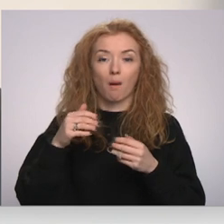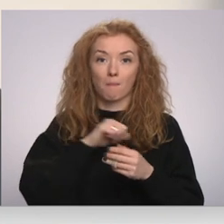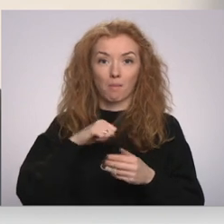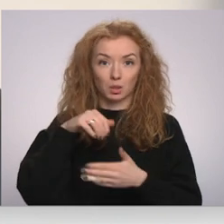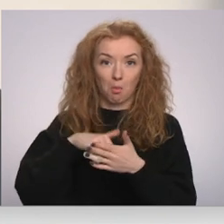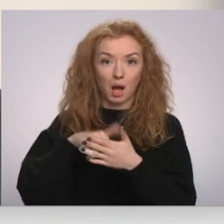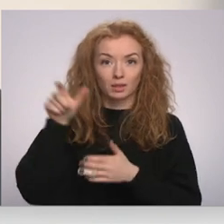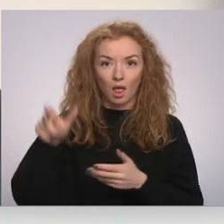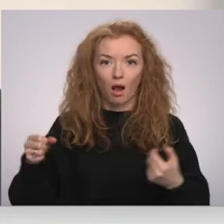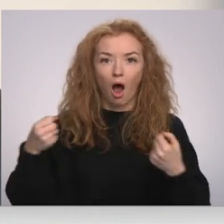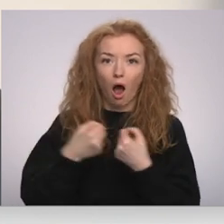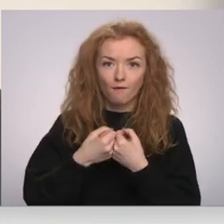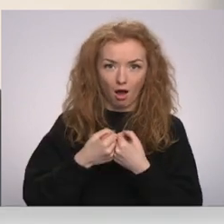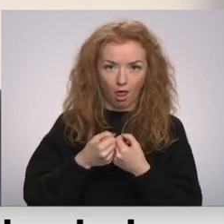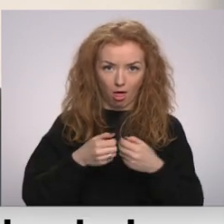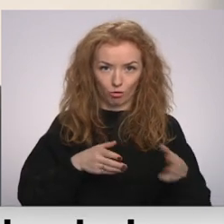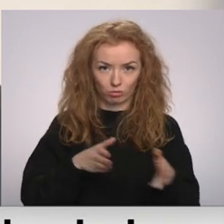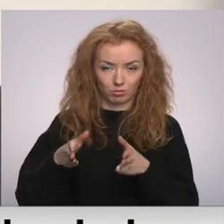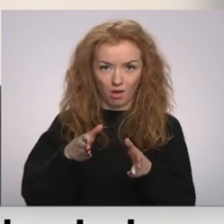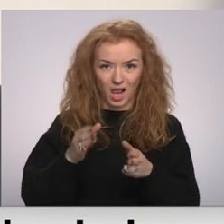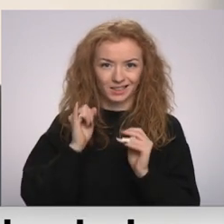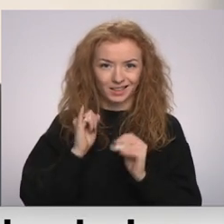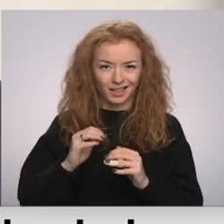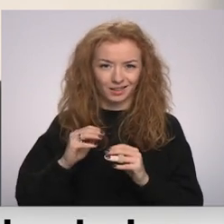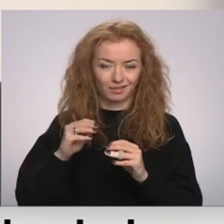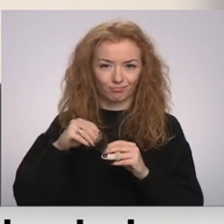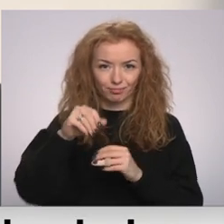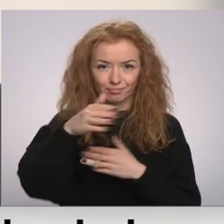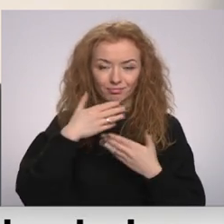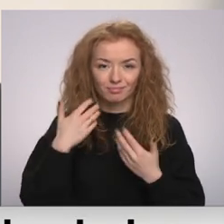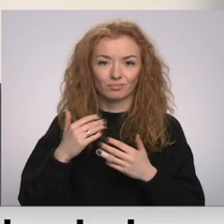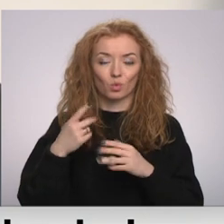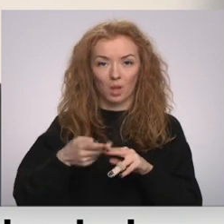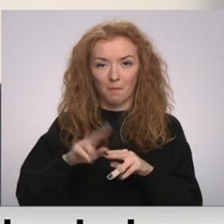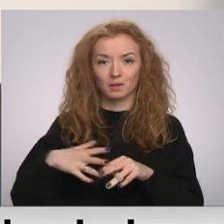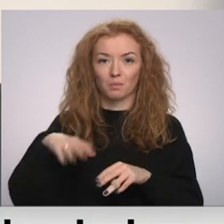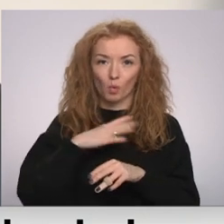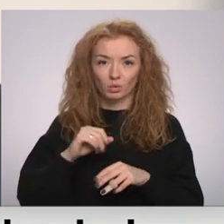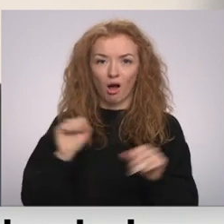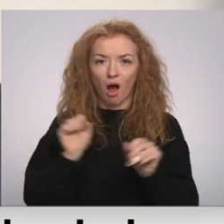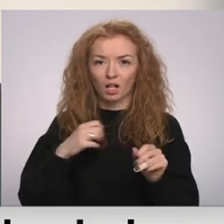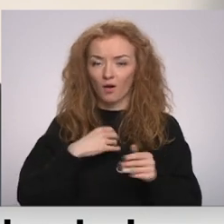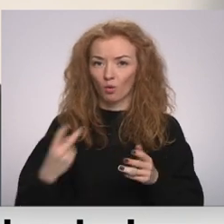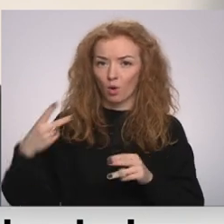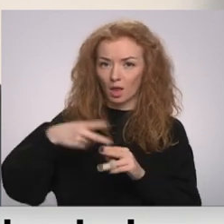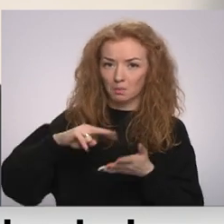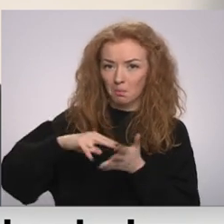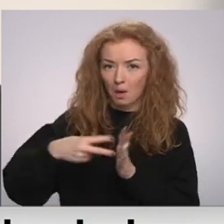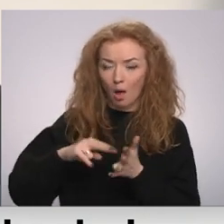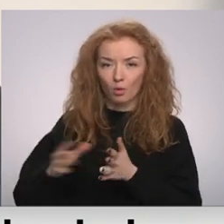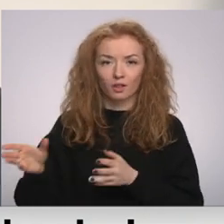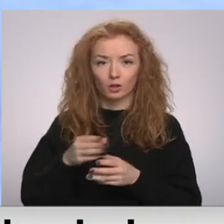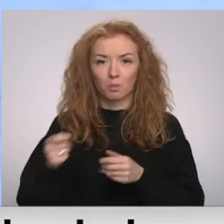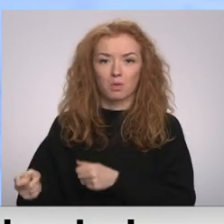avarējuši uz šiem sliktajiem ceļiem, un attiecīgi mums nāks no savas puses pārplānot visus